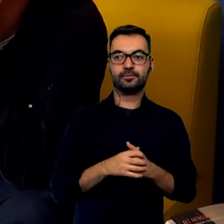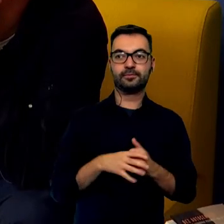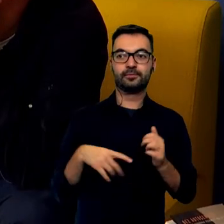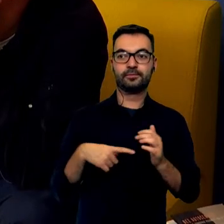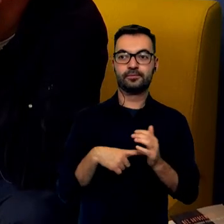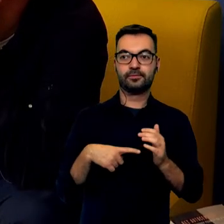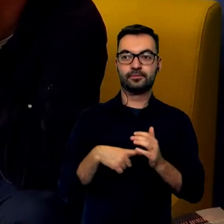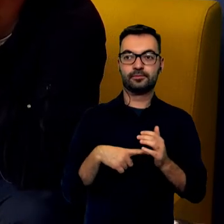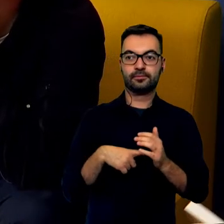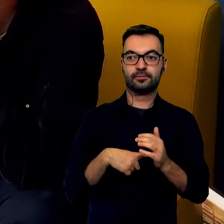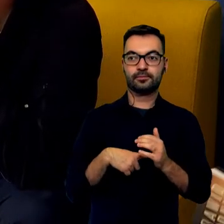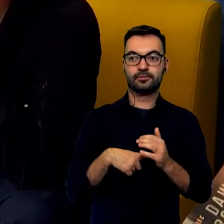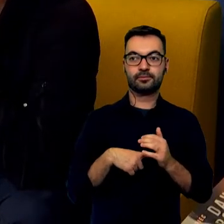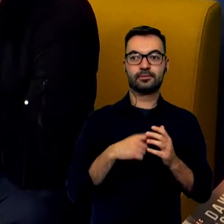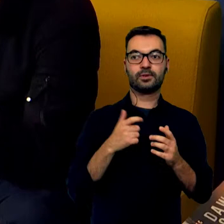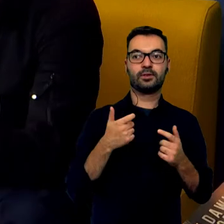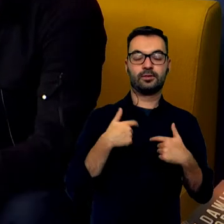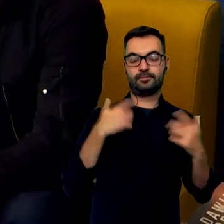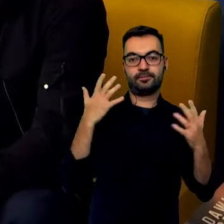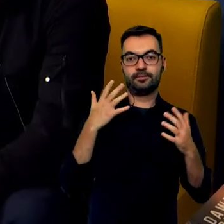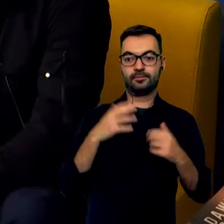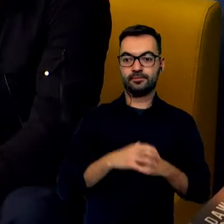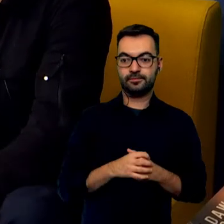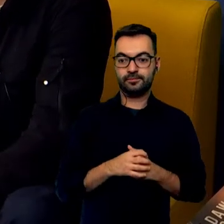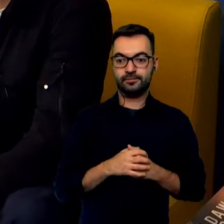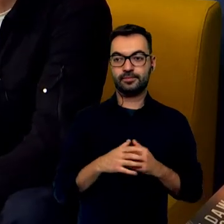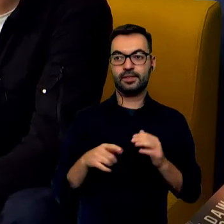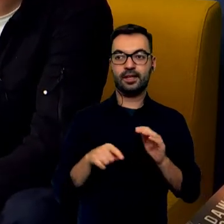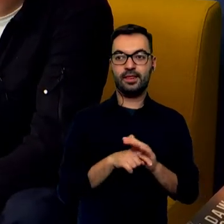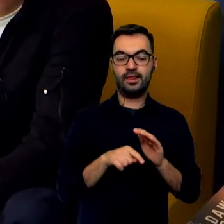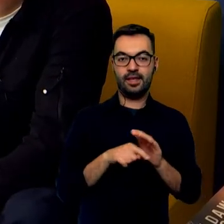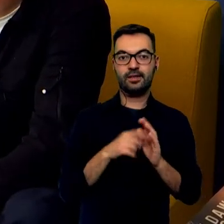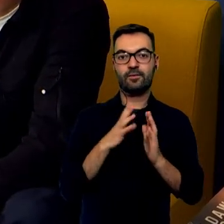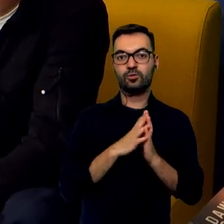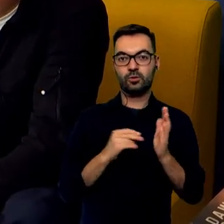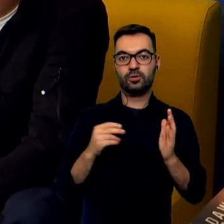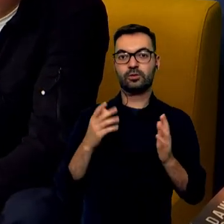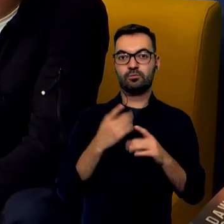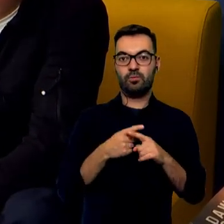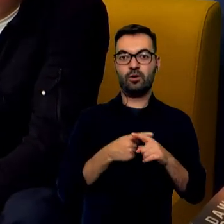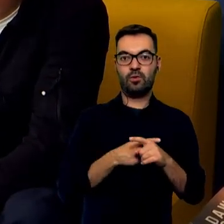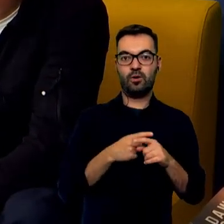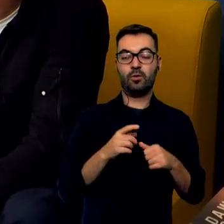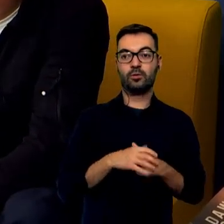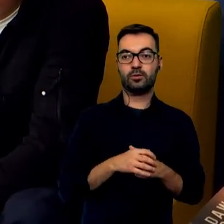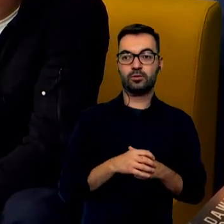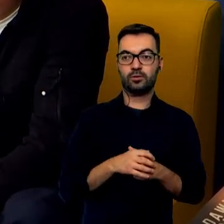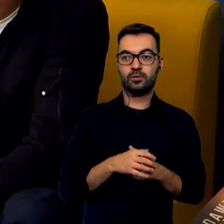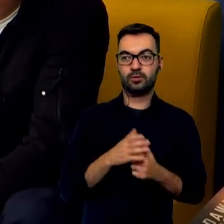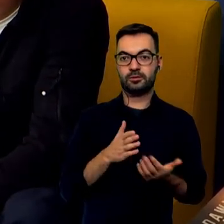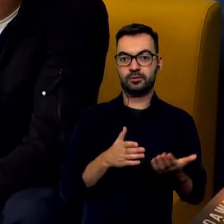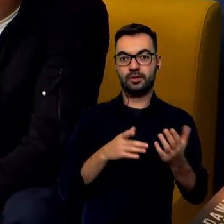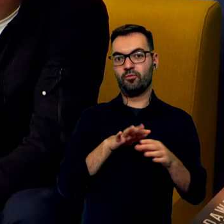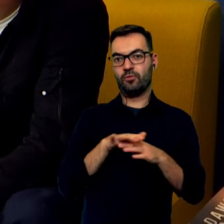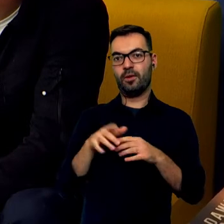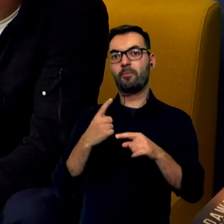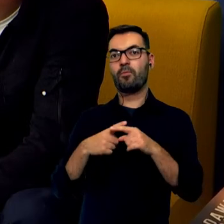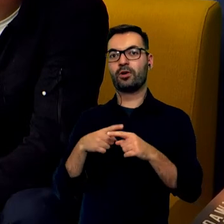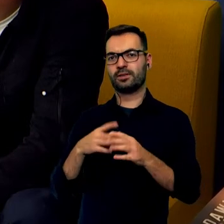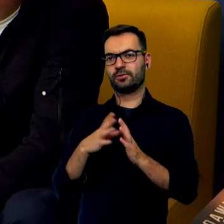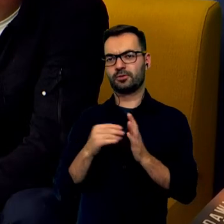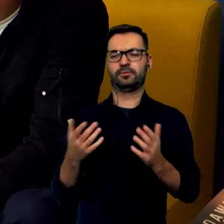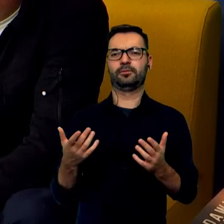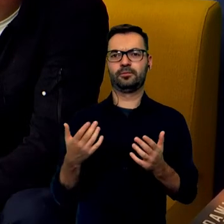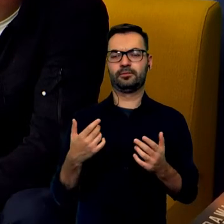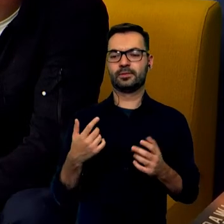te, co mnie wstrząsnęło, że negatywne wzorce zaczynają budować pozytywne wzorce, mhm. Że